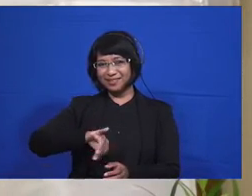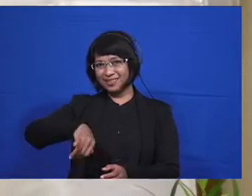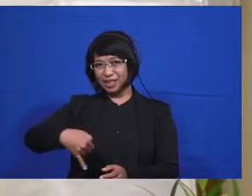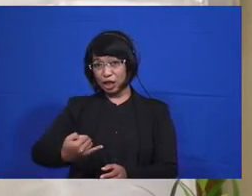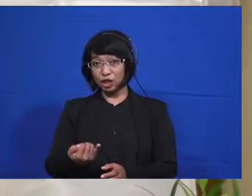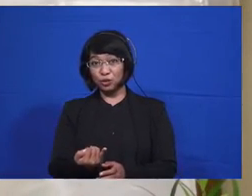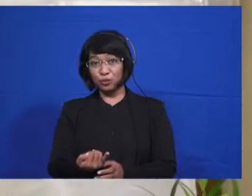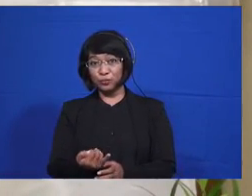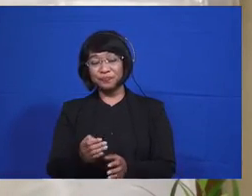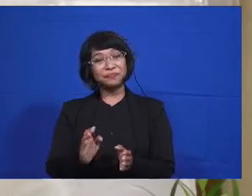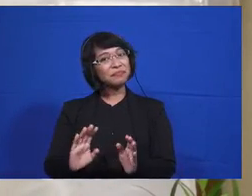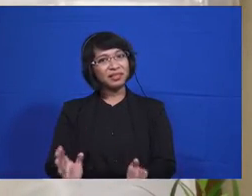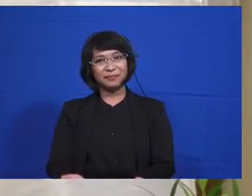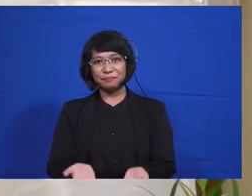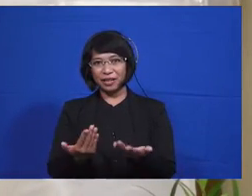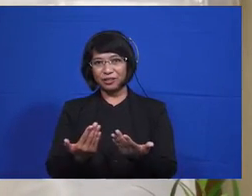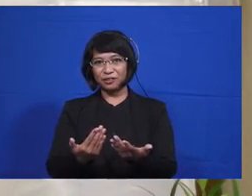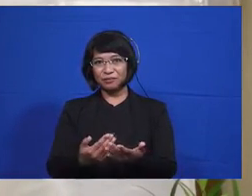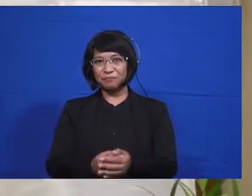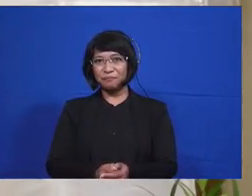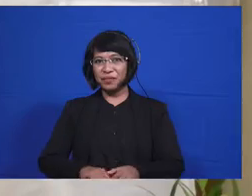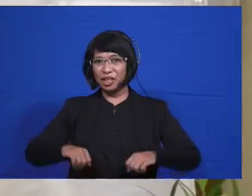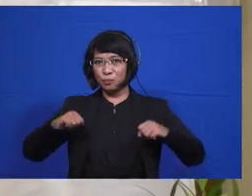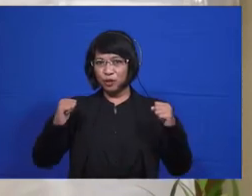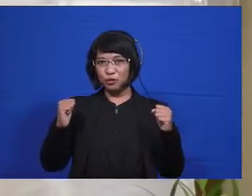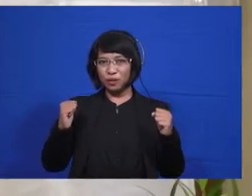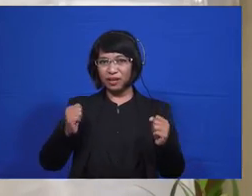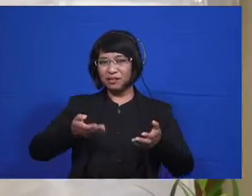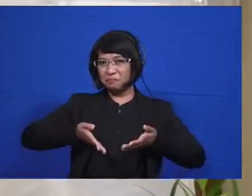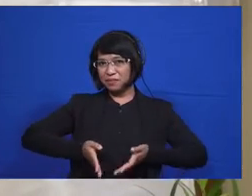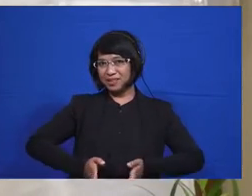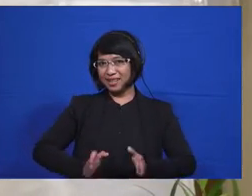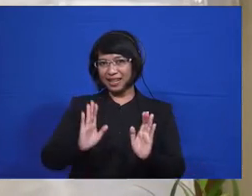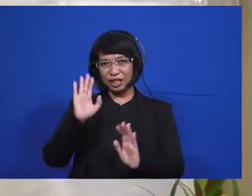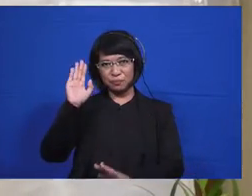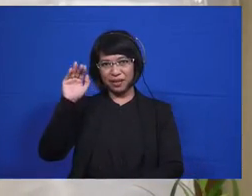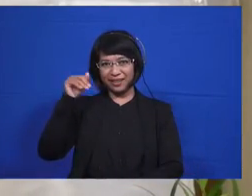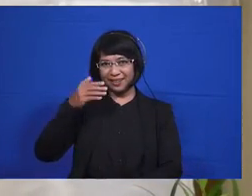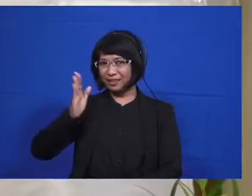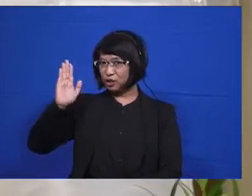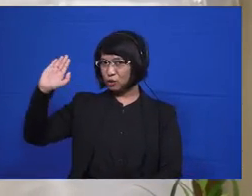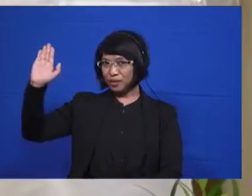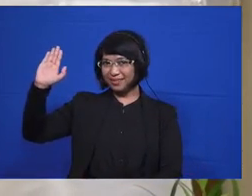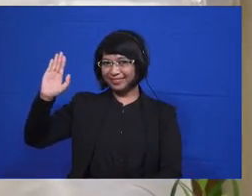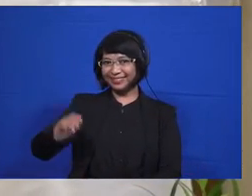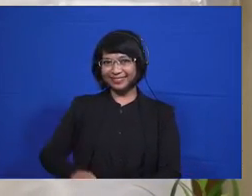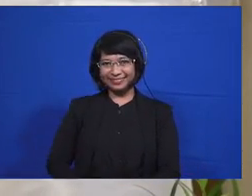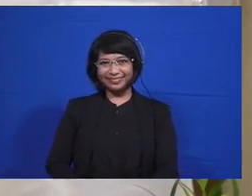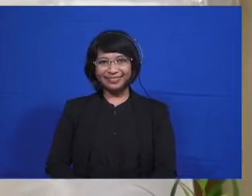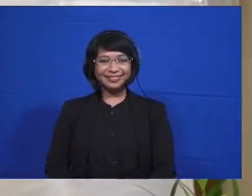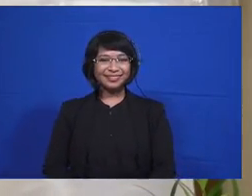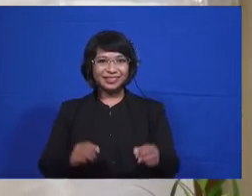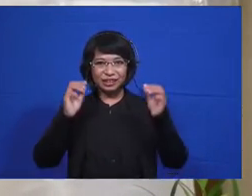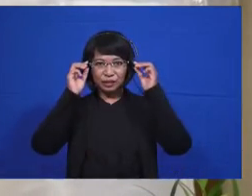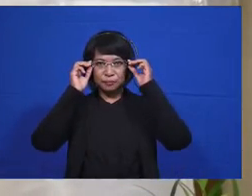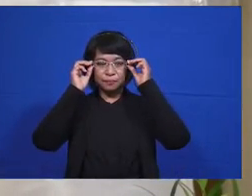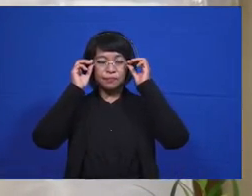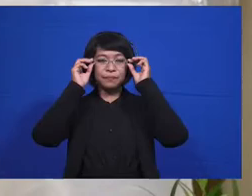dalam perjuangan menjalani panggilan. Bukan hal yang mudah,